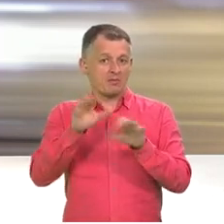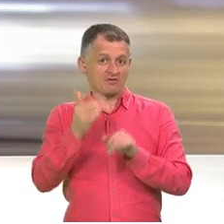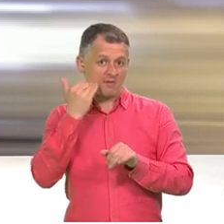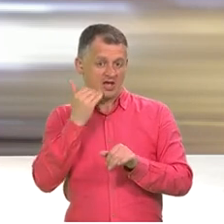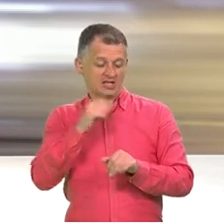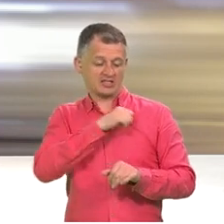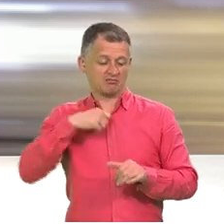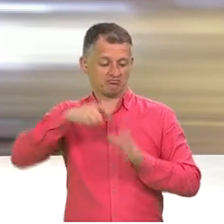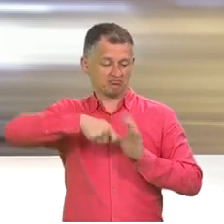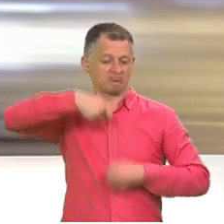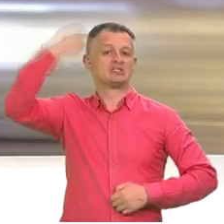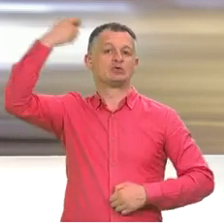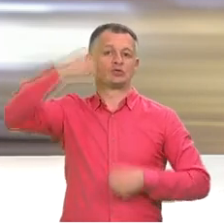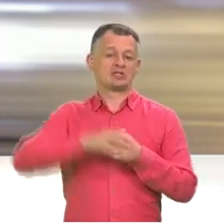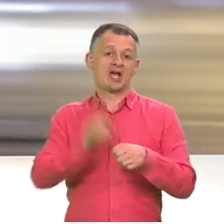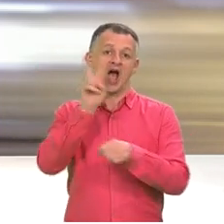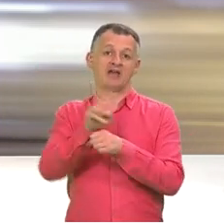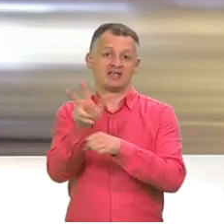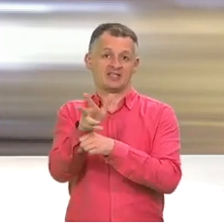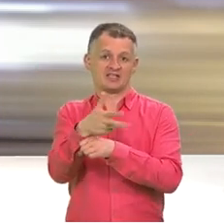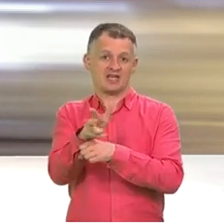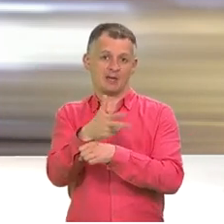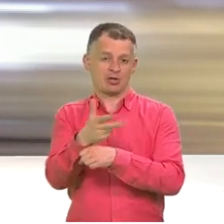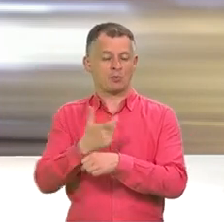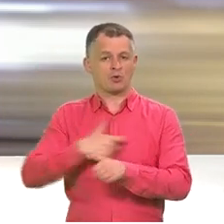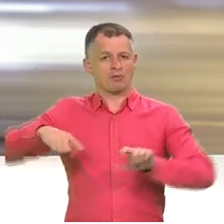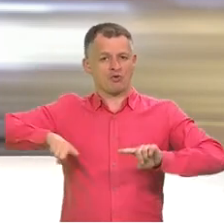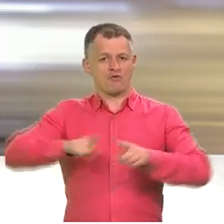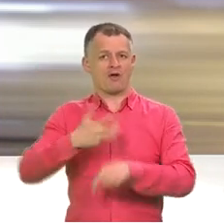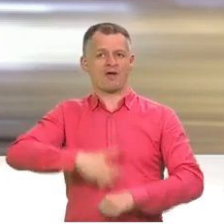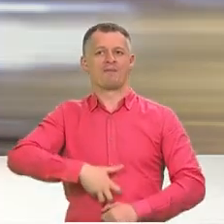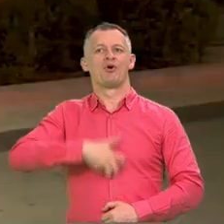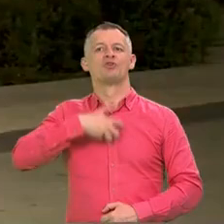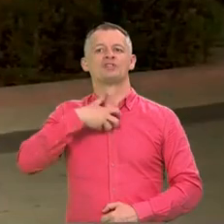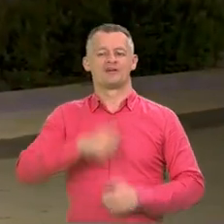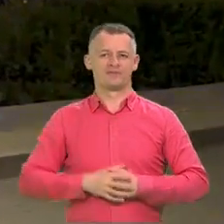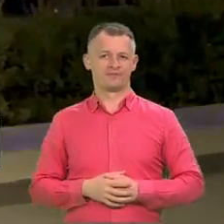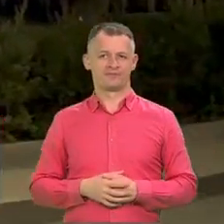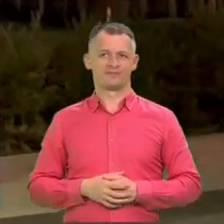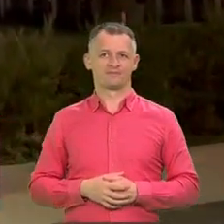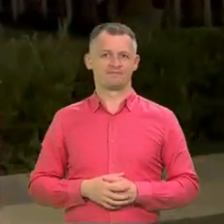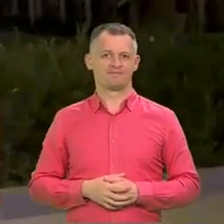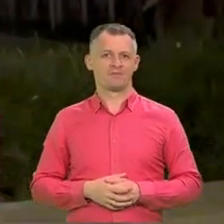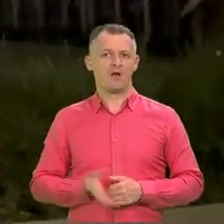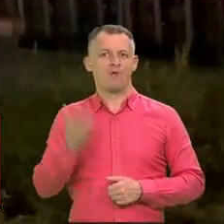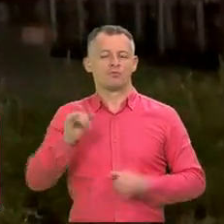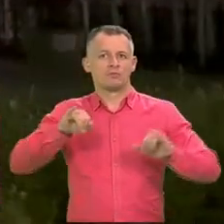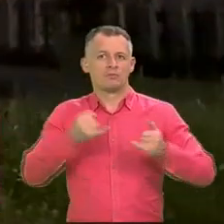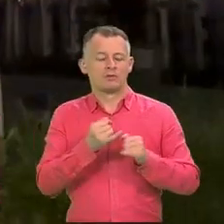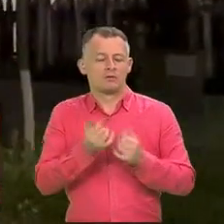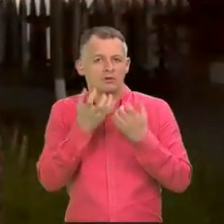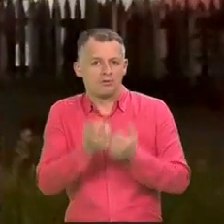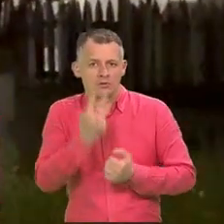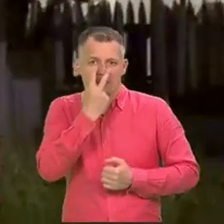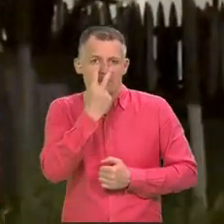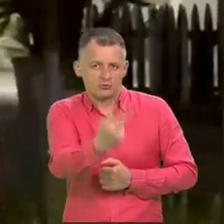sinucis. Atenție, urmează imagini și informații care vă pot afecta emoțional. Au fost scene greu de privit în fața hotelului